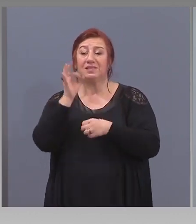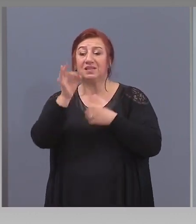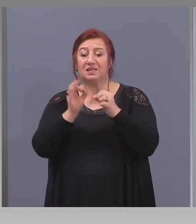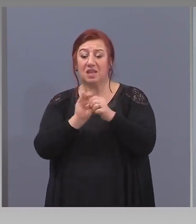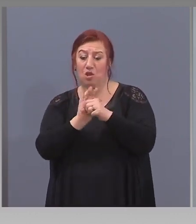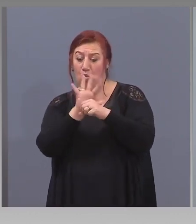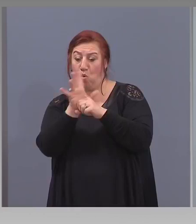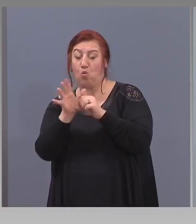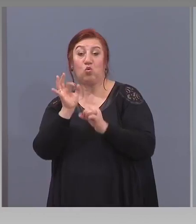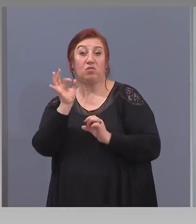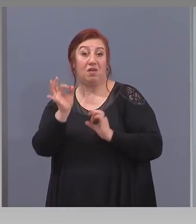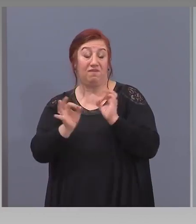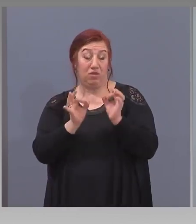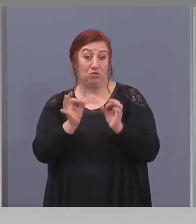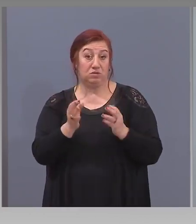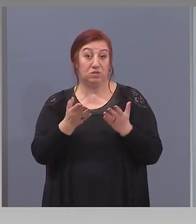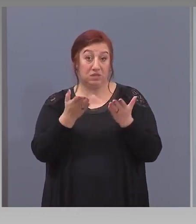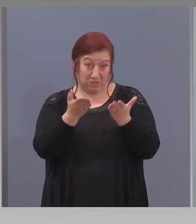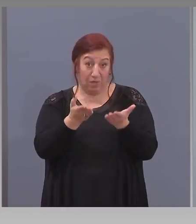Само за това.